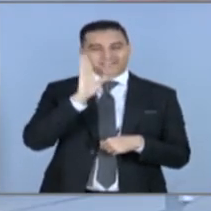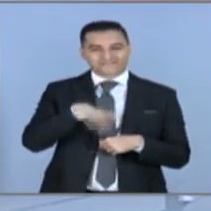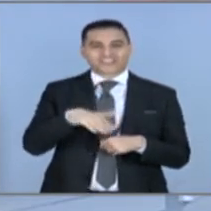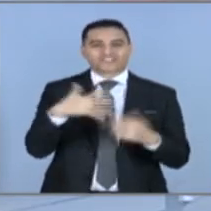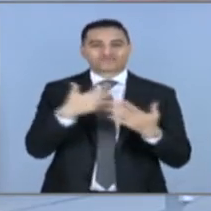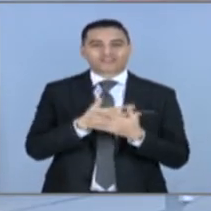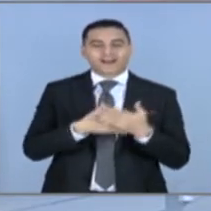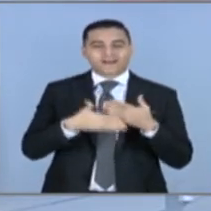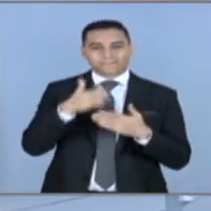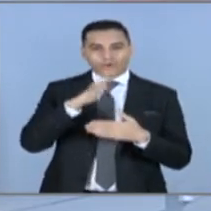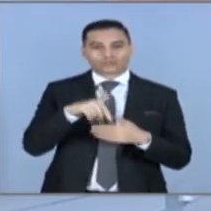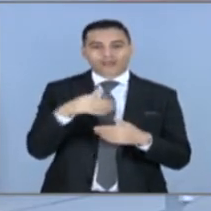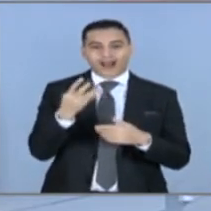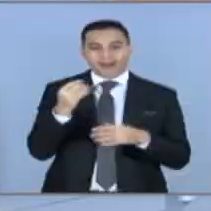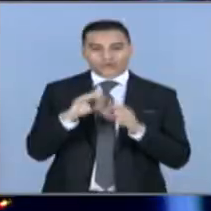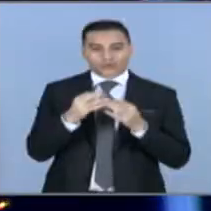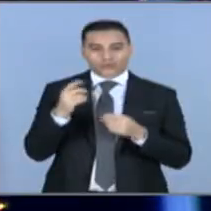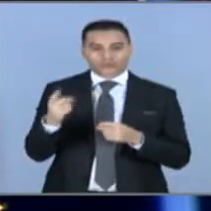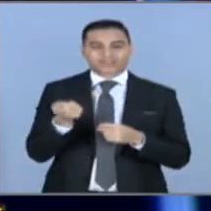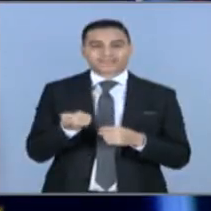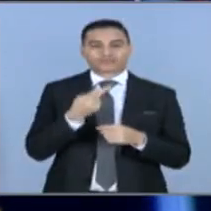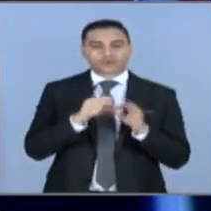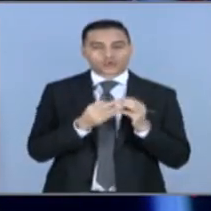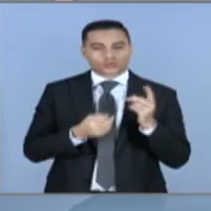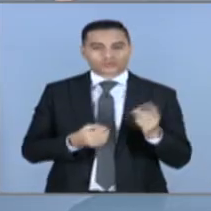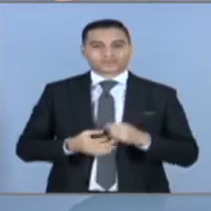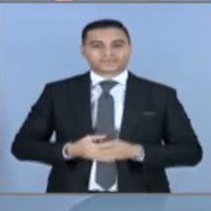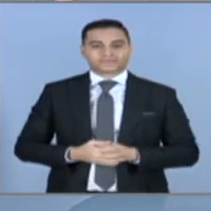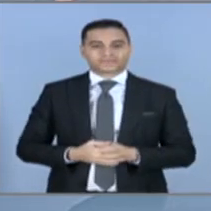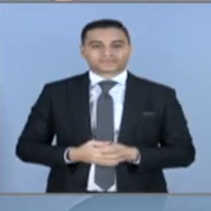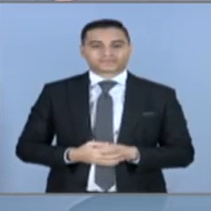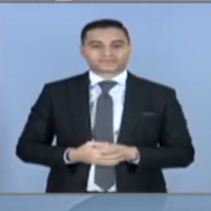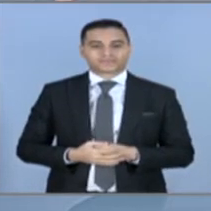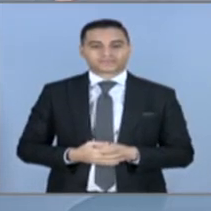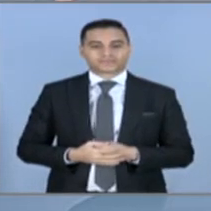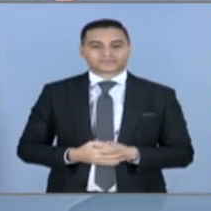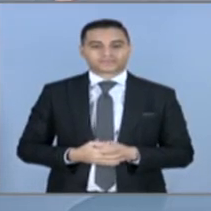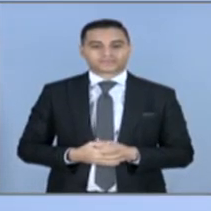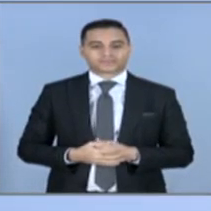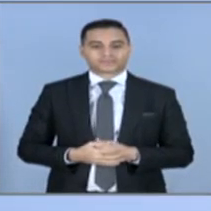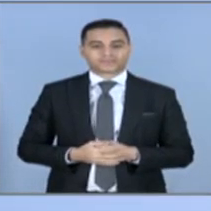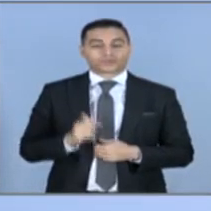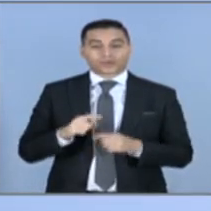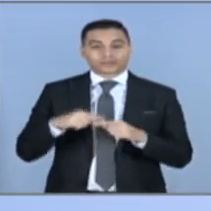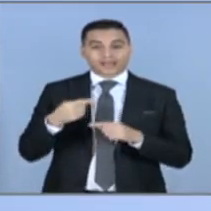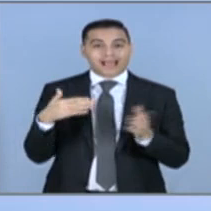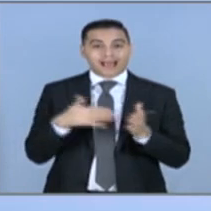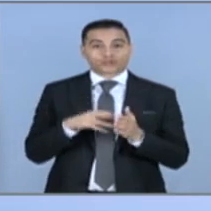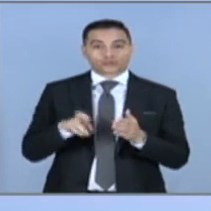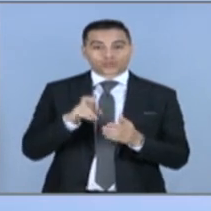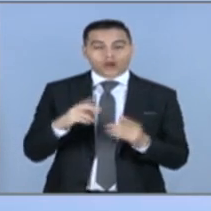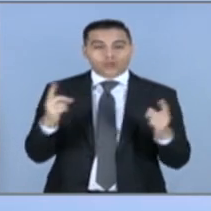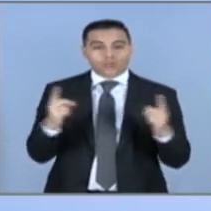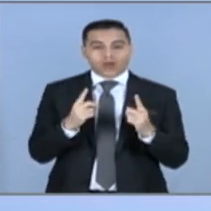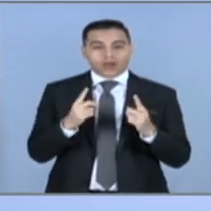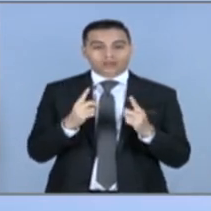ضيف. 40 عيلة أبو ضيف، 75 عيلة مسيحة. ودلوقتي آخر سؤال، واحد